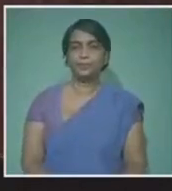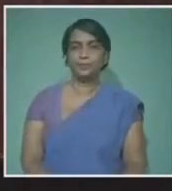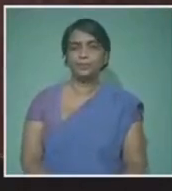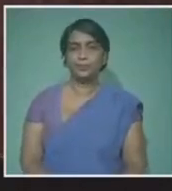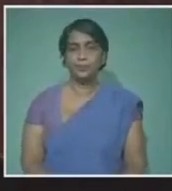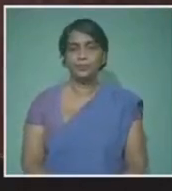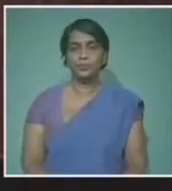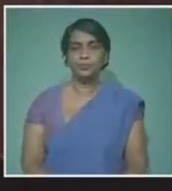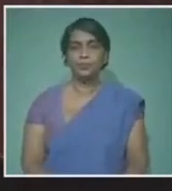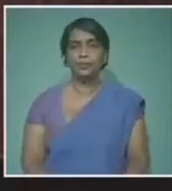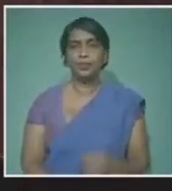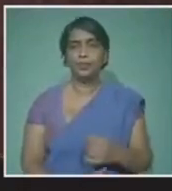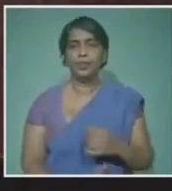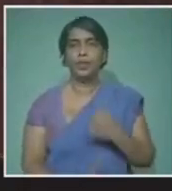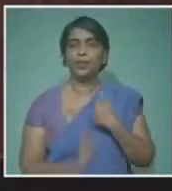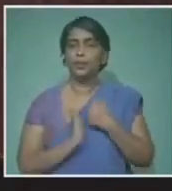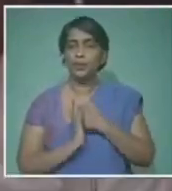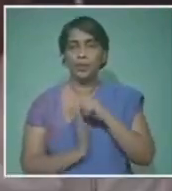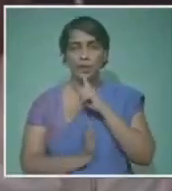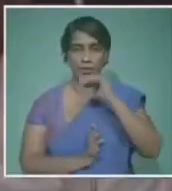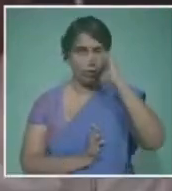ගරු කතානායකතුමනි